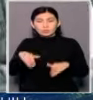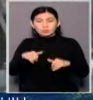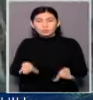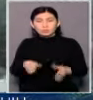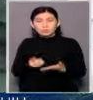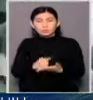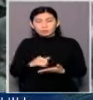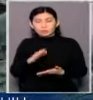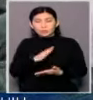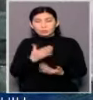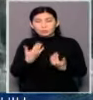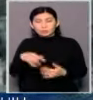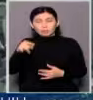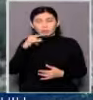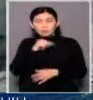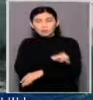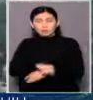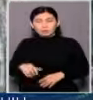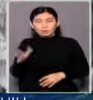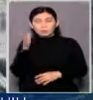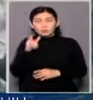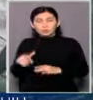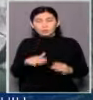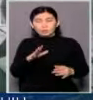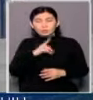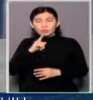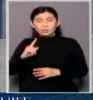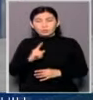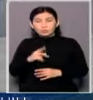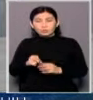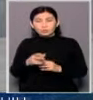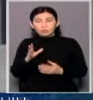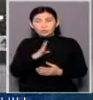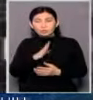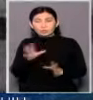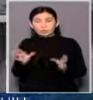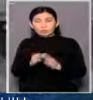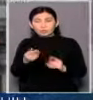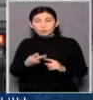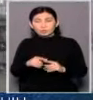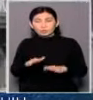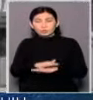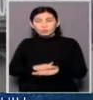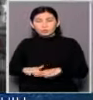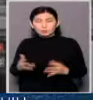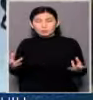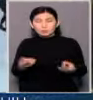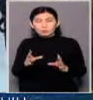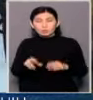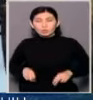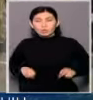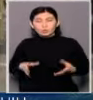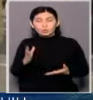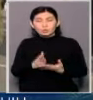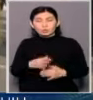жарлығымен бекітілген еді. Қазақтың шекарасын теңізде қорғайтын сарбаздар жыл 12 ай бойы Каспий теңізіндегі елге тиесілі бөлігінің